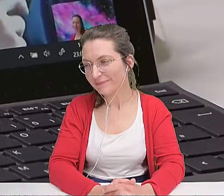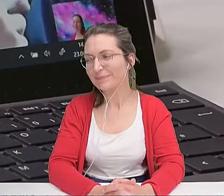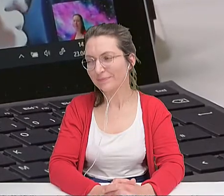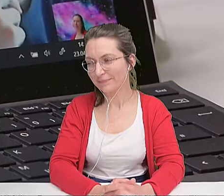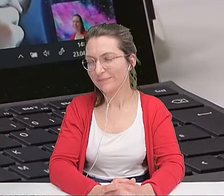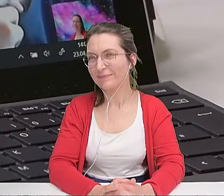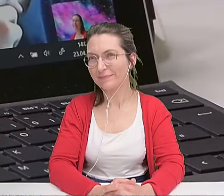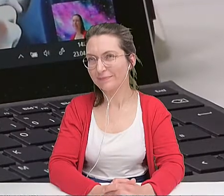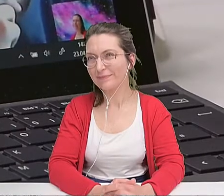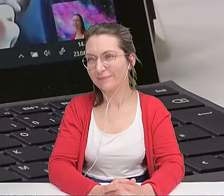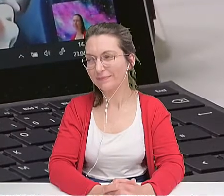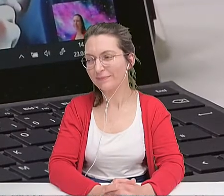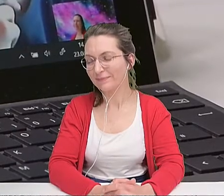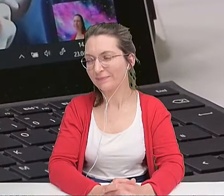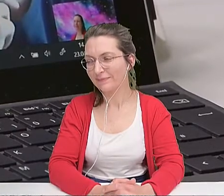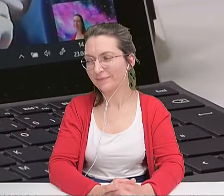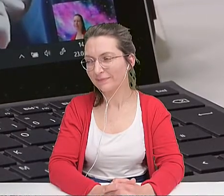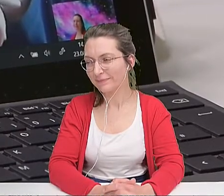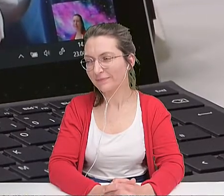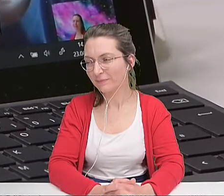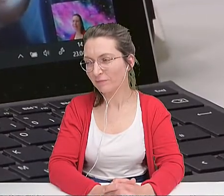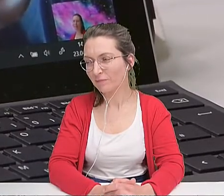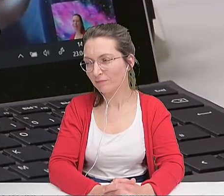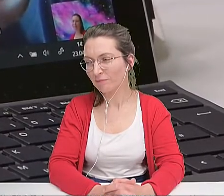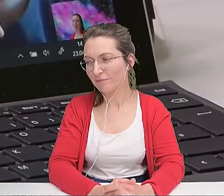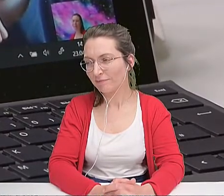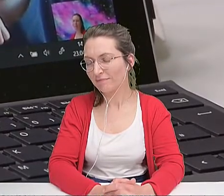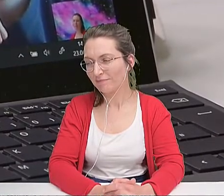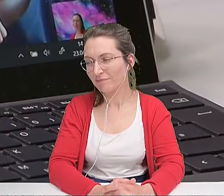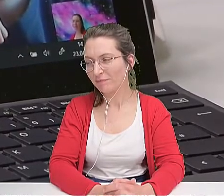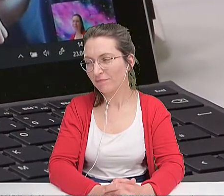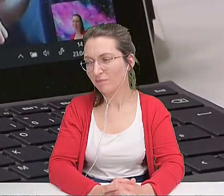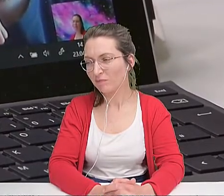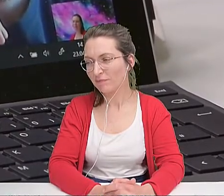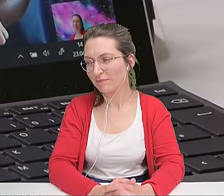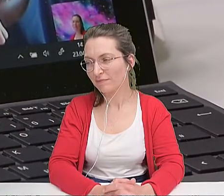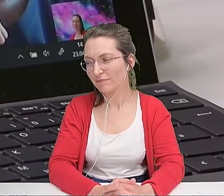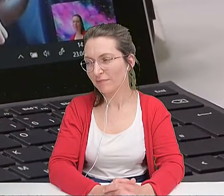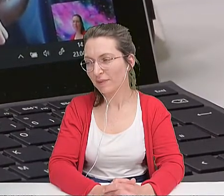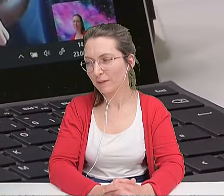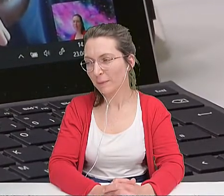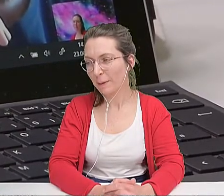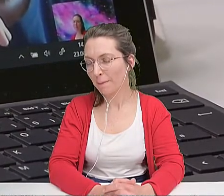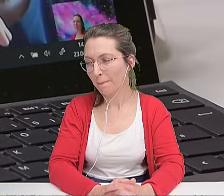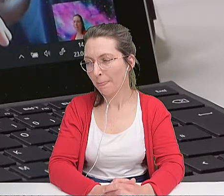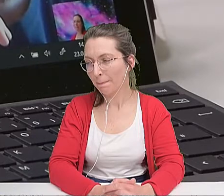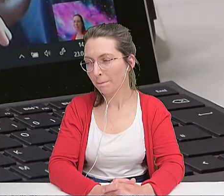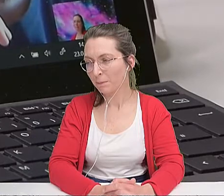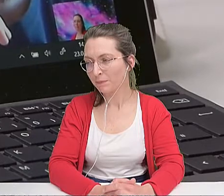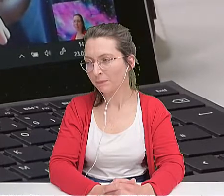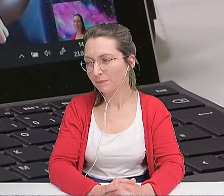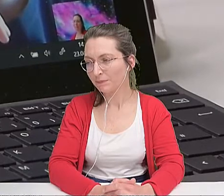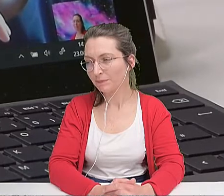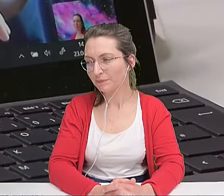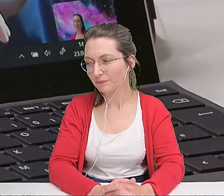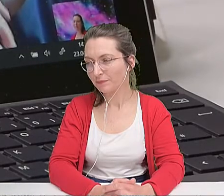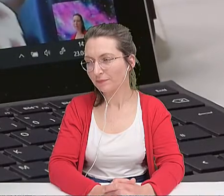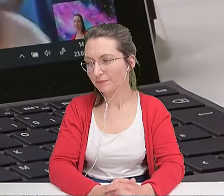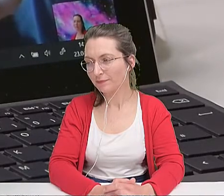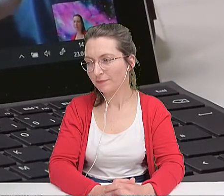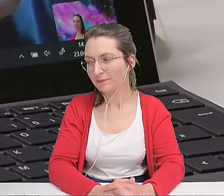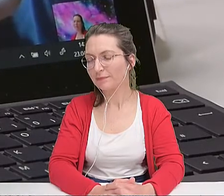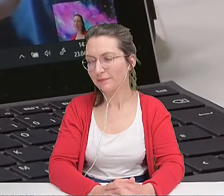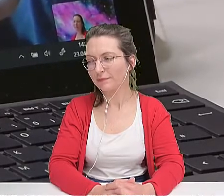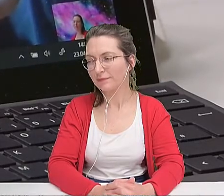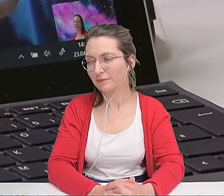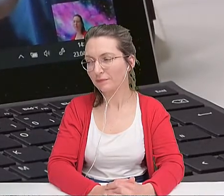ganz so super. Da könnte noch mehr passieren. Und gerade im Moment ist ja auch viel im Gange, aber vor 10 Jahren oder 15 Jahren fast war das